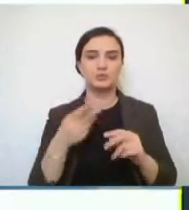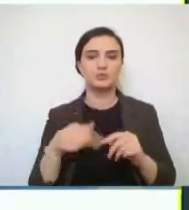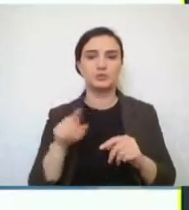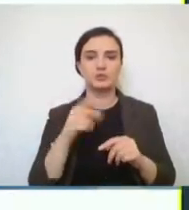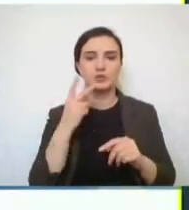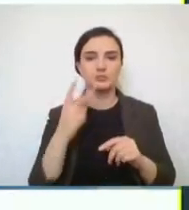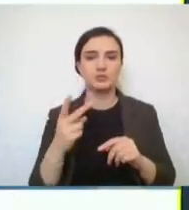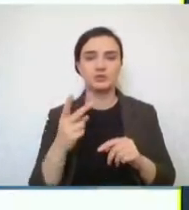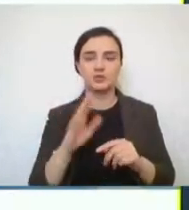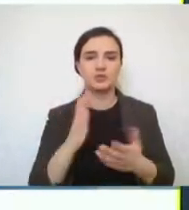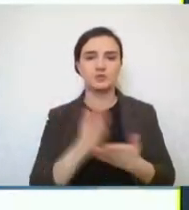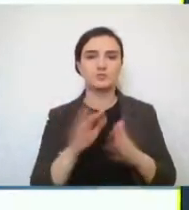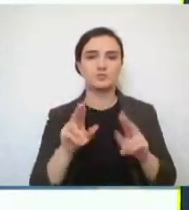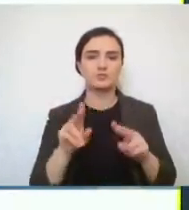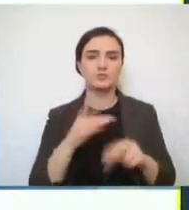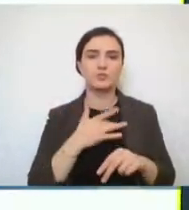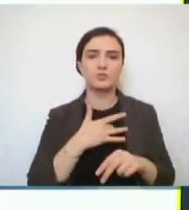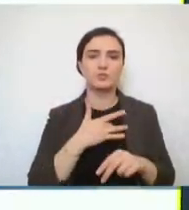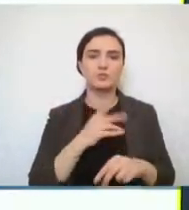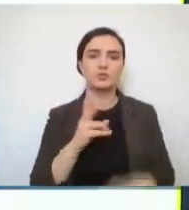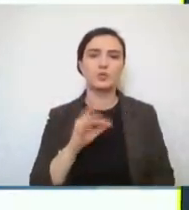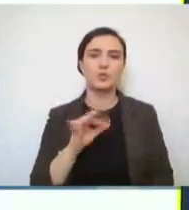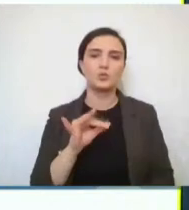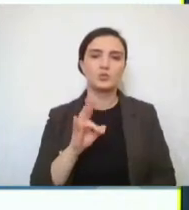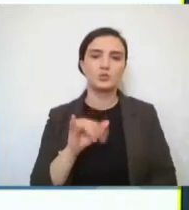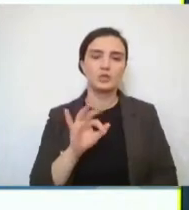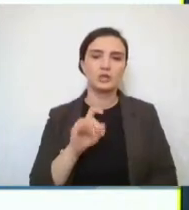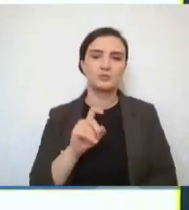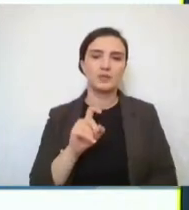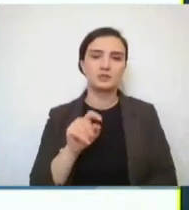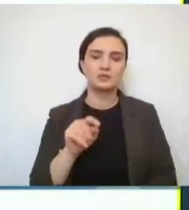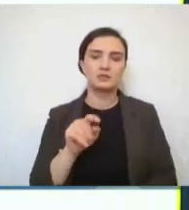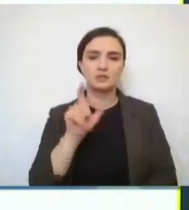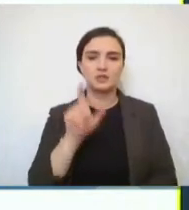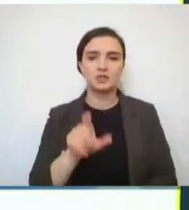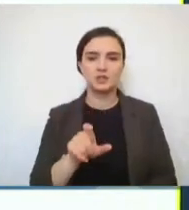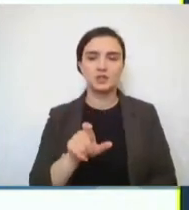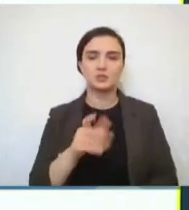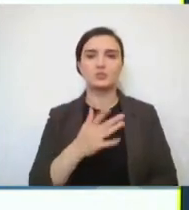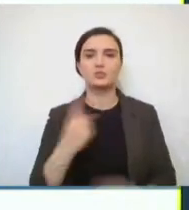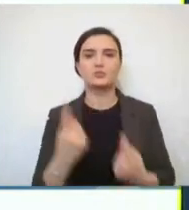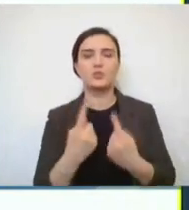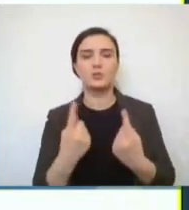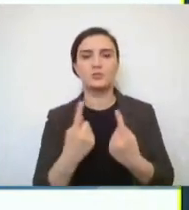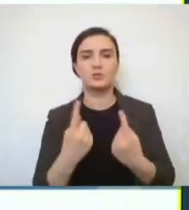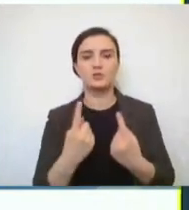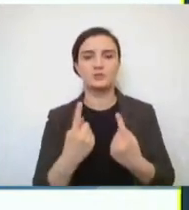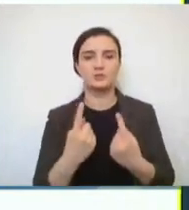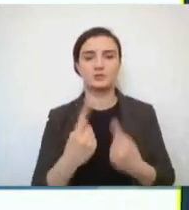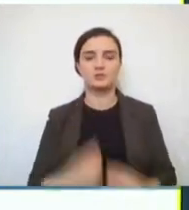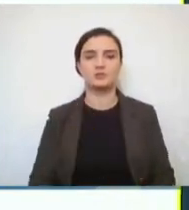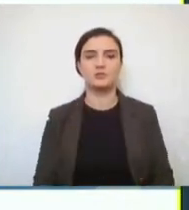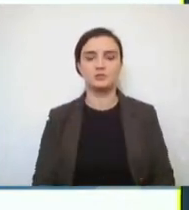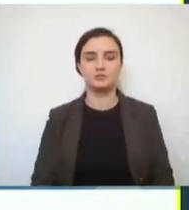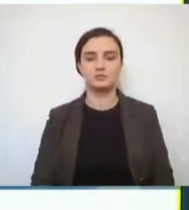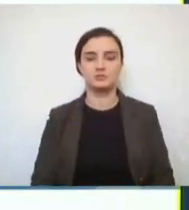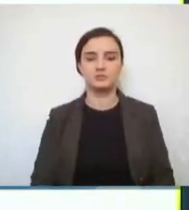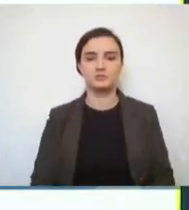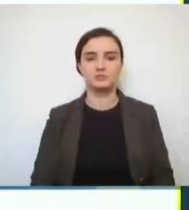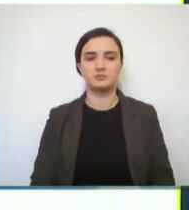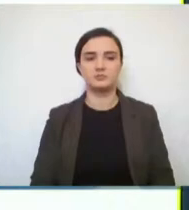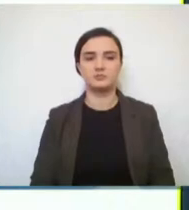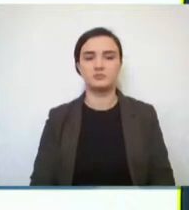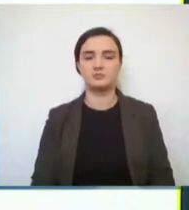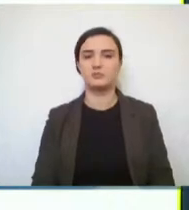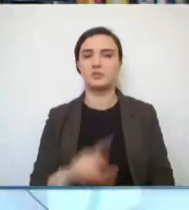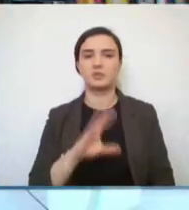ნიშნება კორონარო ინფექციით დაავადებულ პაციენტთან თუ ჩვეულებრივ არაინფიცირებულ პაციენტთან, მან ყველა ვარიანტში ყურადღება